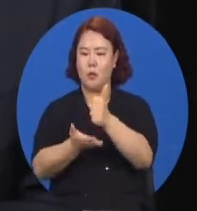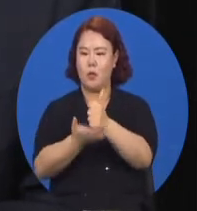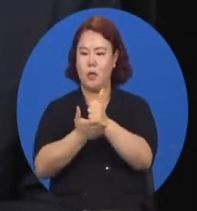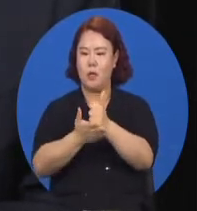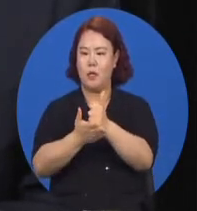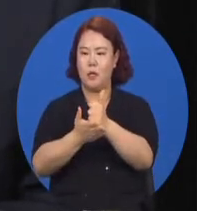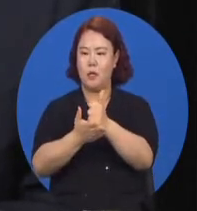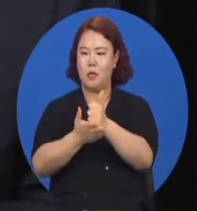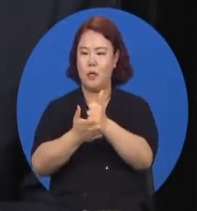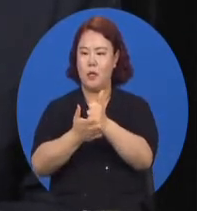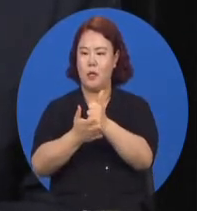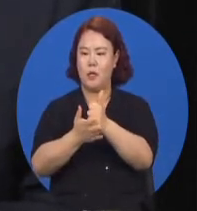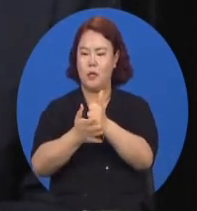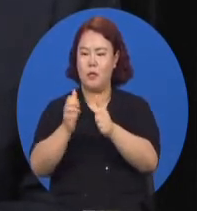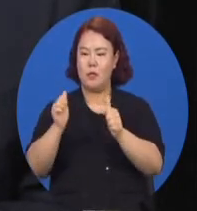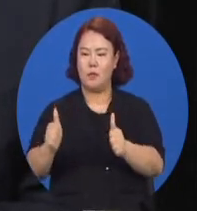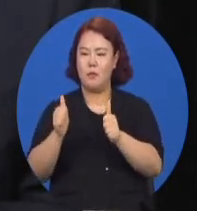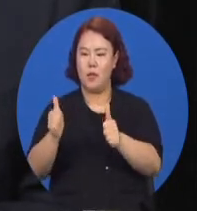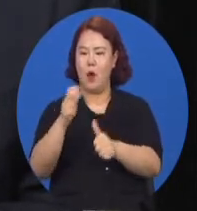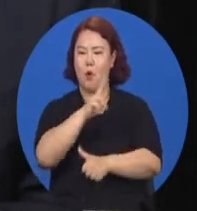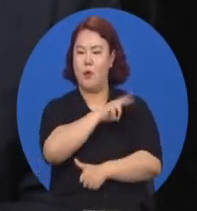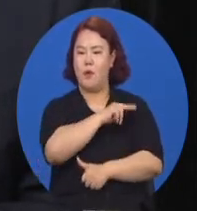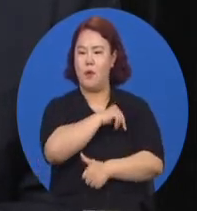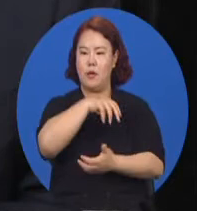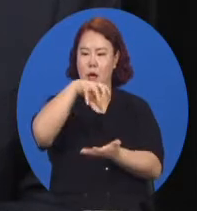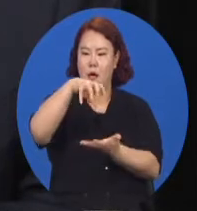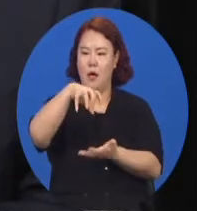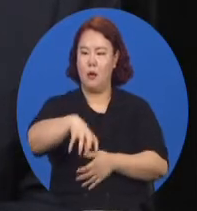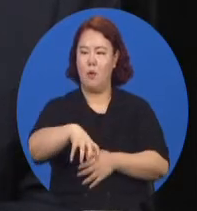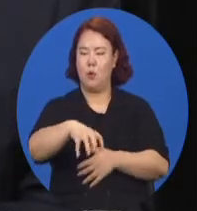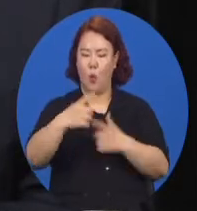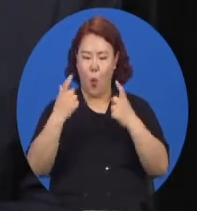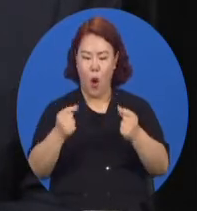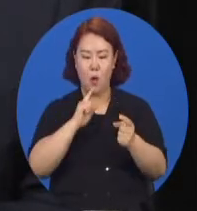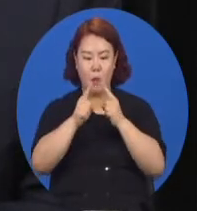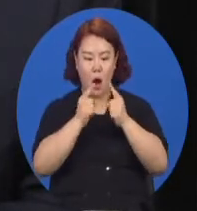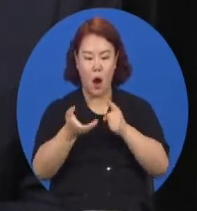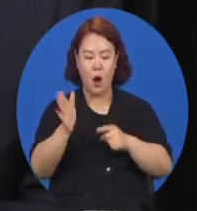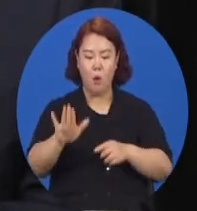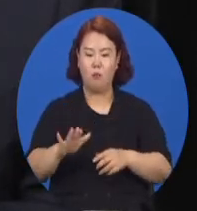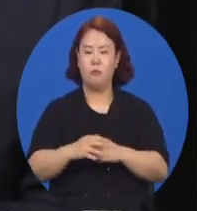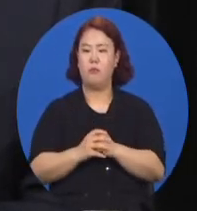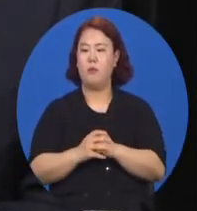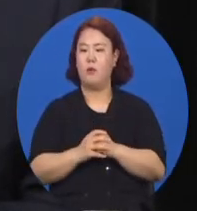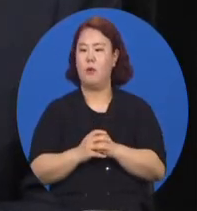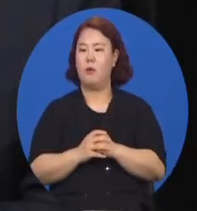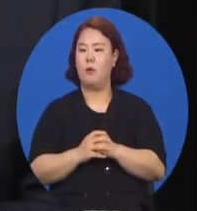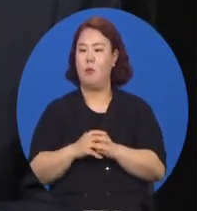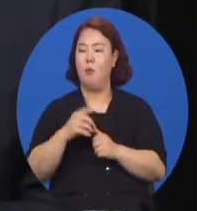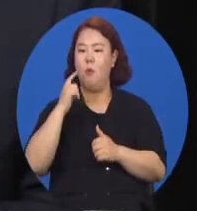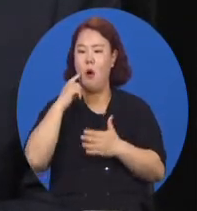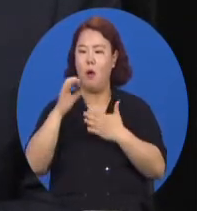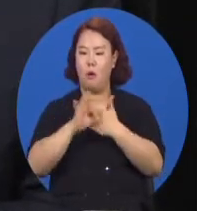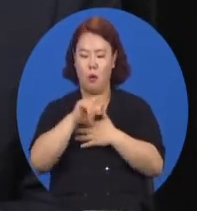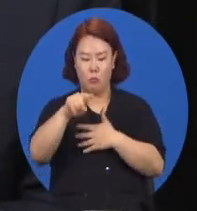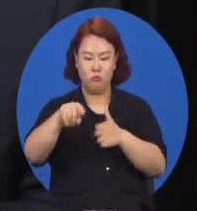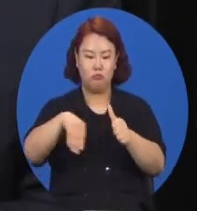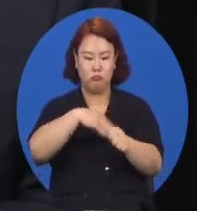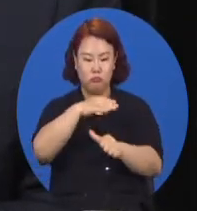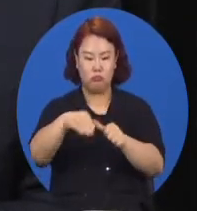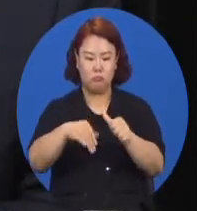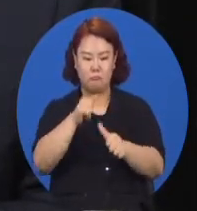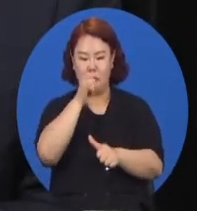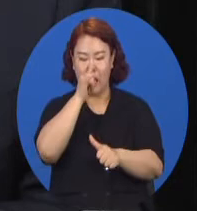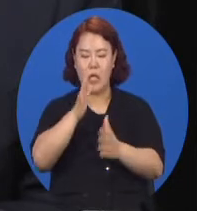앞에서도 지금과 같은 똑같은 말씀을 하시더라고요. 인정하셨잖아요. 예. 근데 만약에 그런 사례는 있었다 그렇습니다. 제가 네.